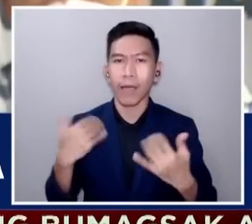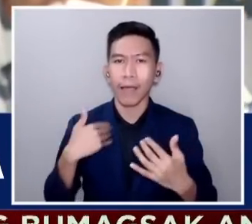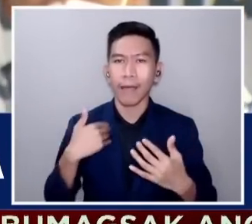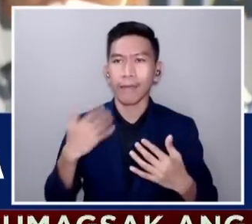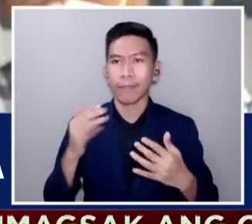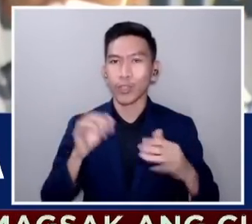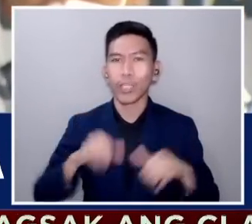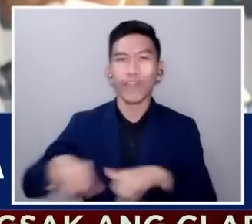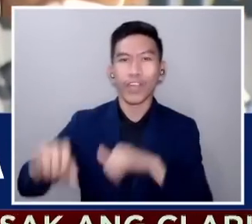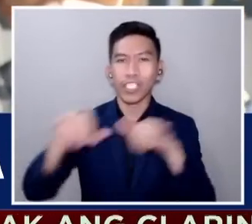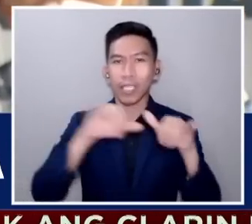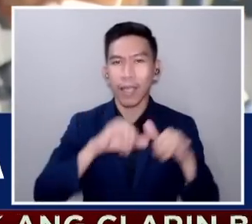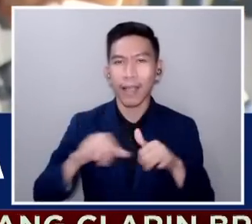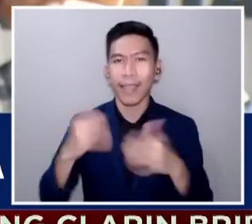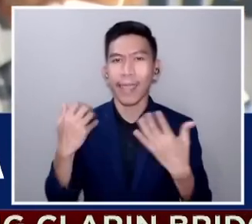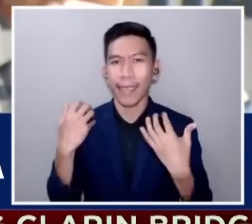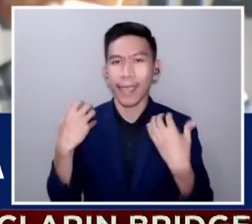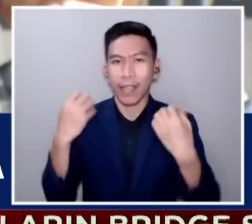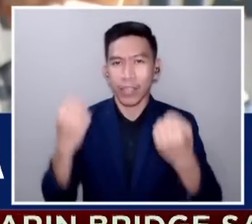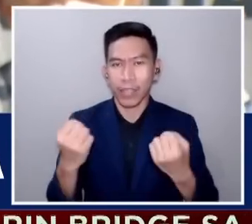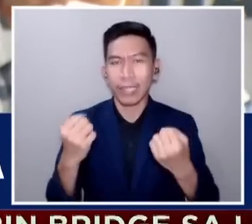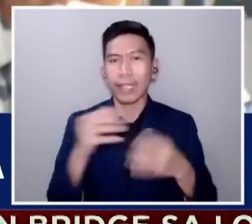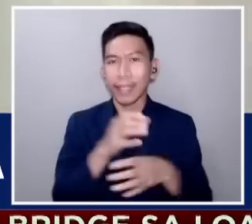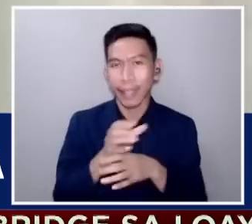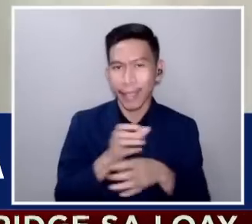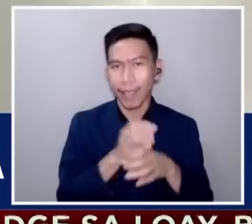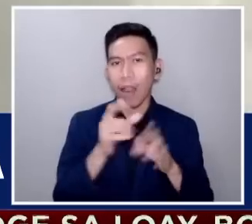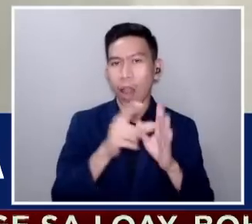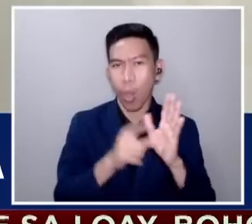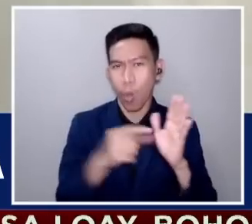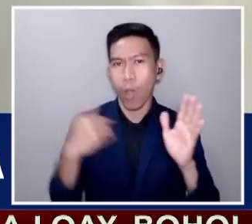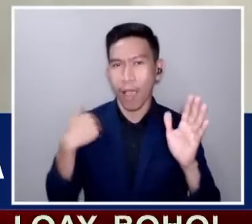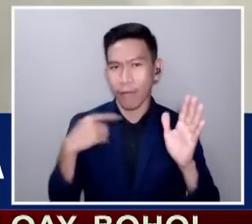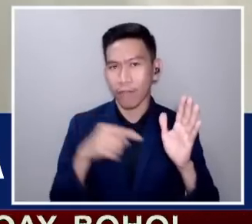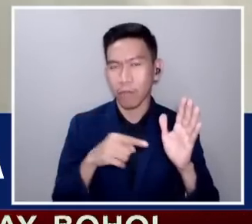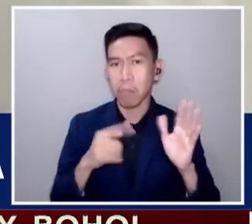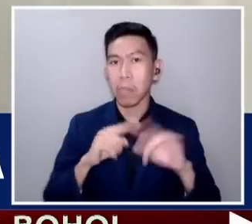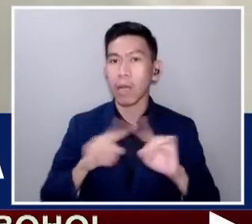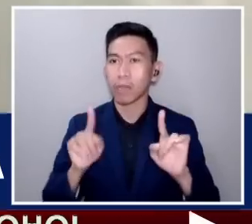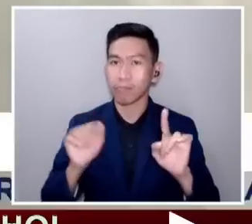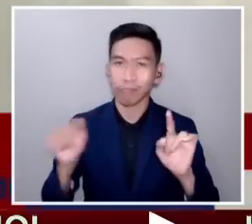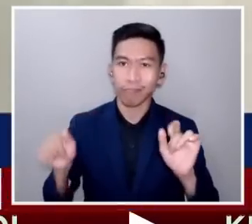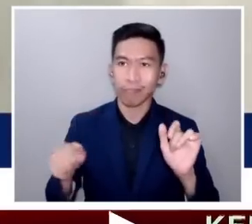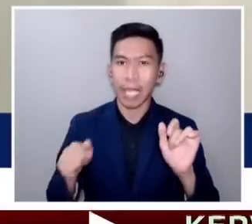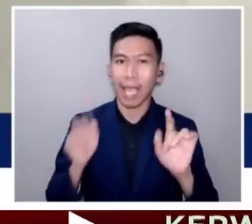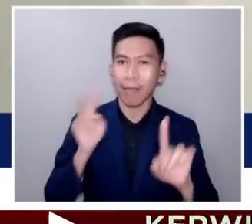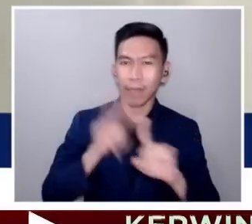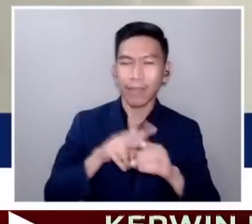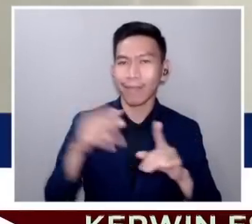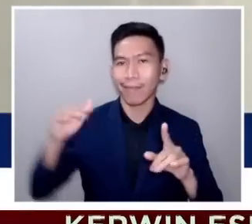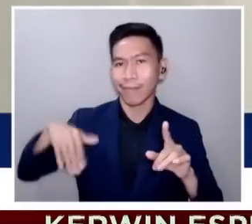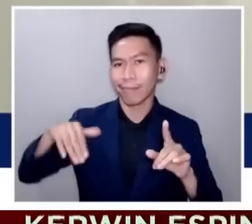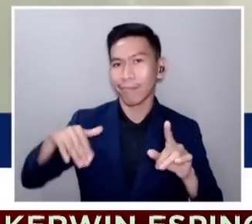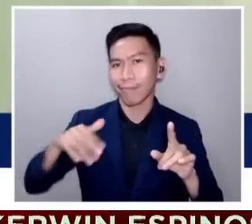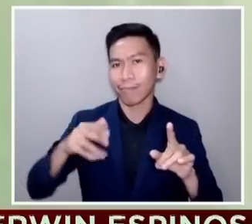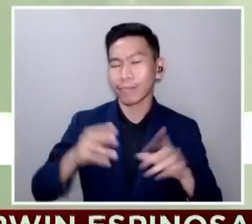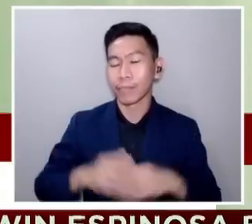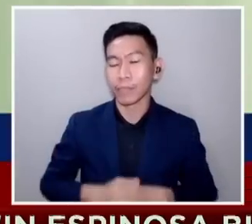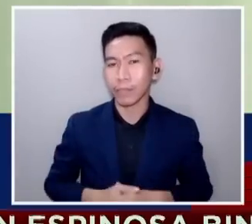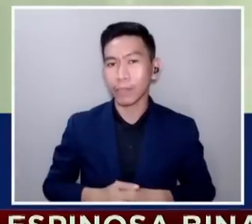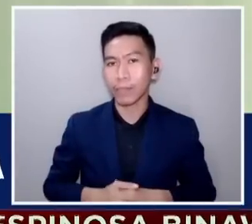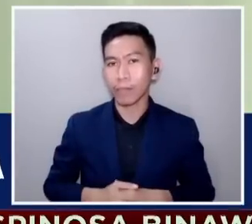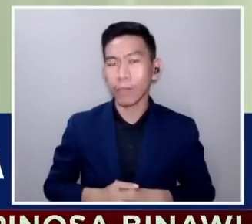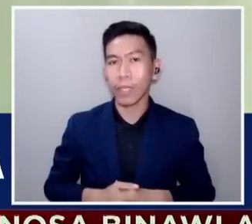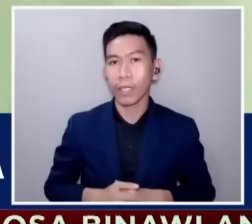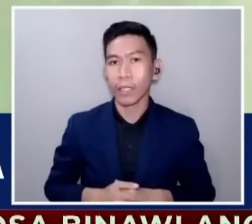pero hindi pa napapatupad ng lubos. Ang ibig sabihin ng bukas ay pagkakataon. Pagkakataon